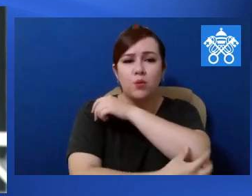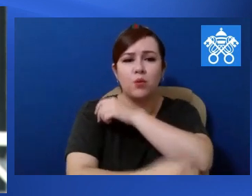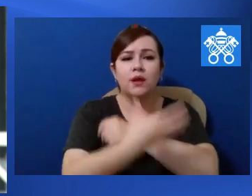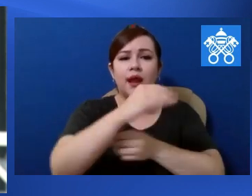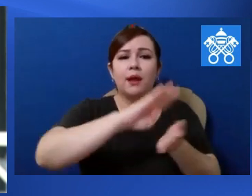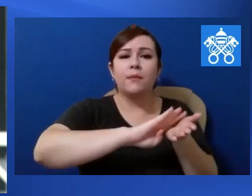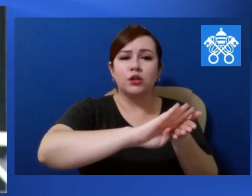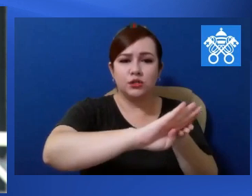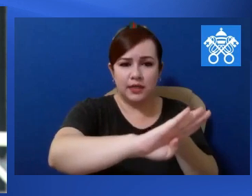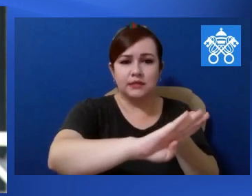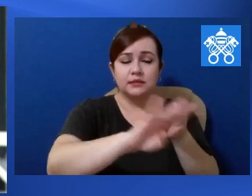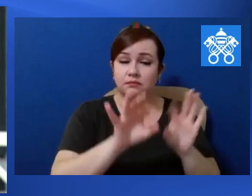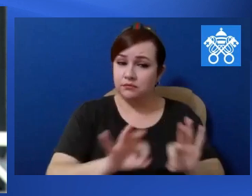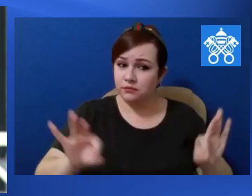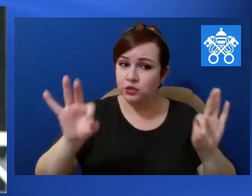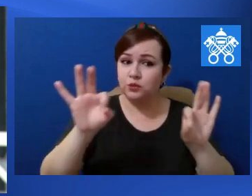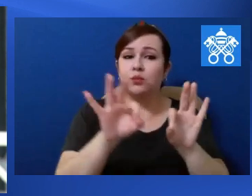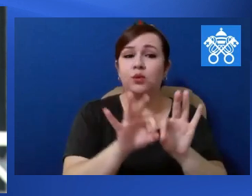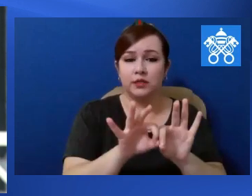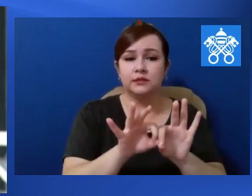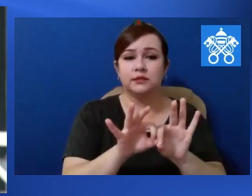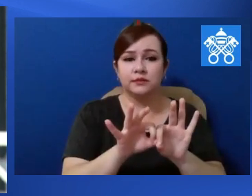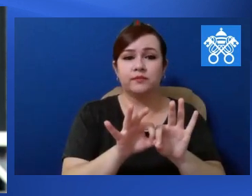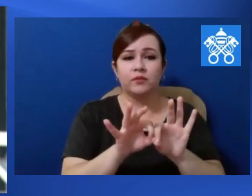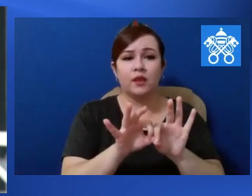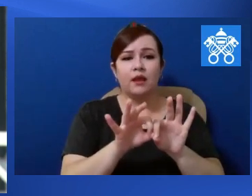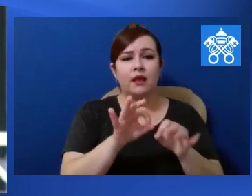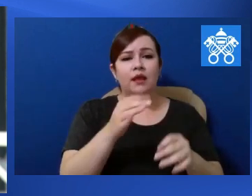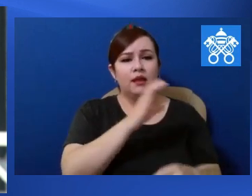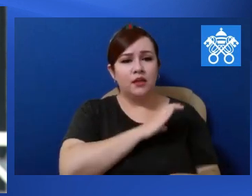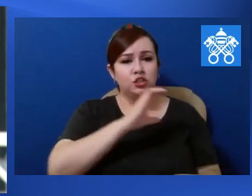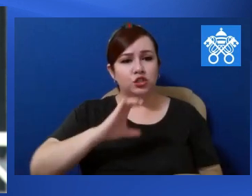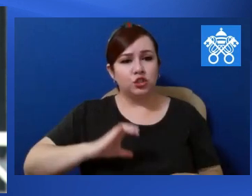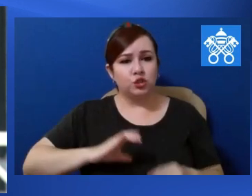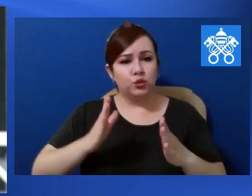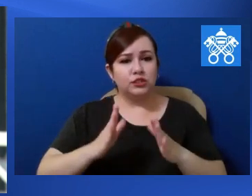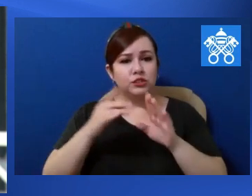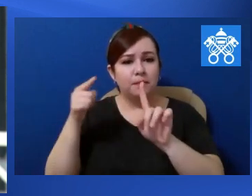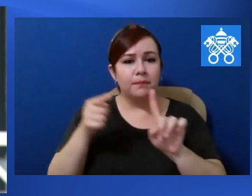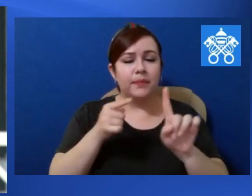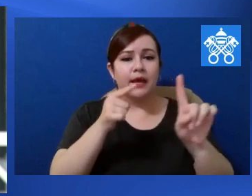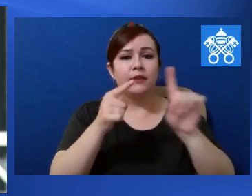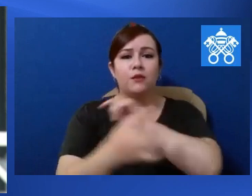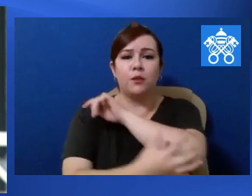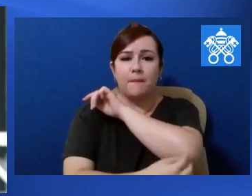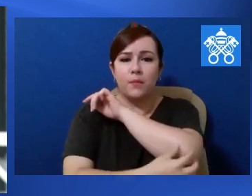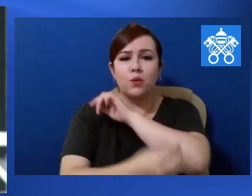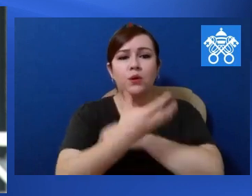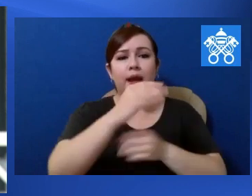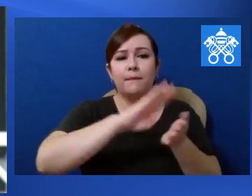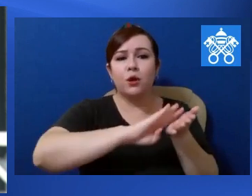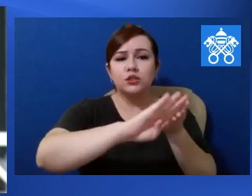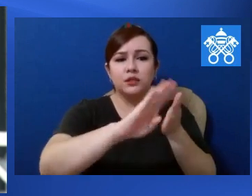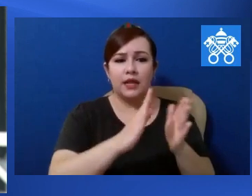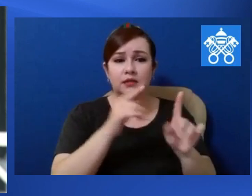sono protagonisti. E non può, una persona non può andare avanti nella santità se non si dedica